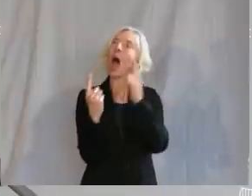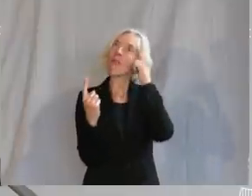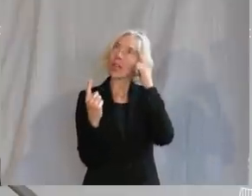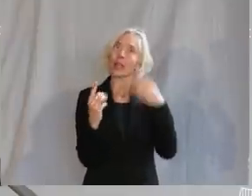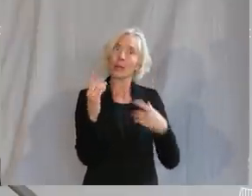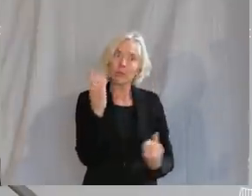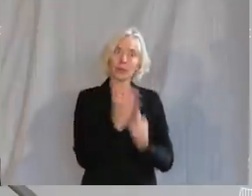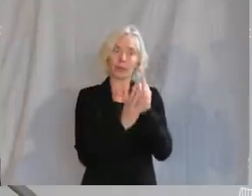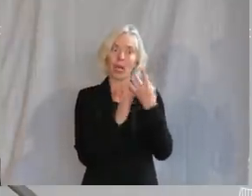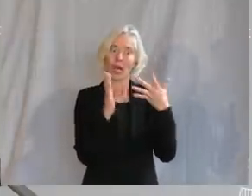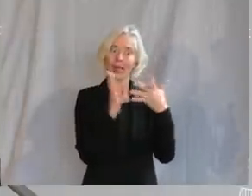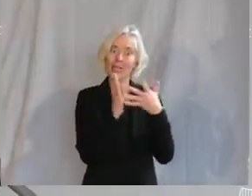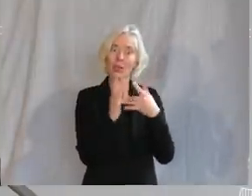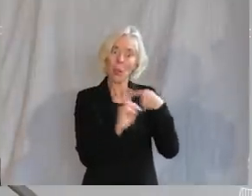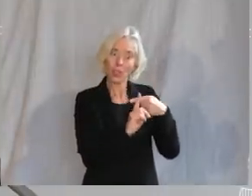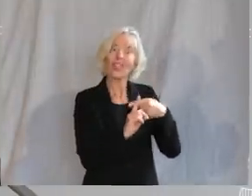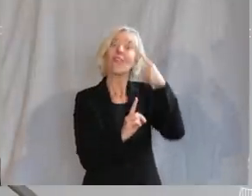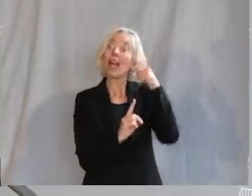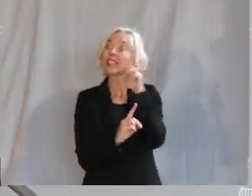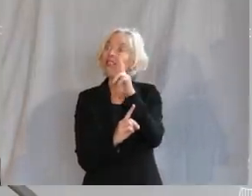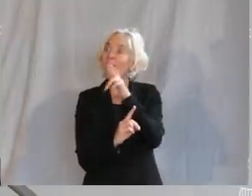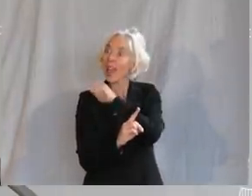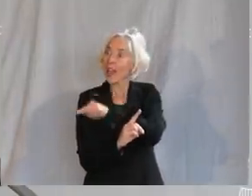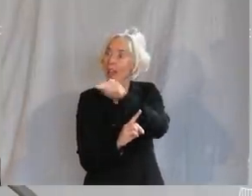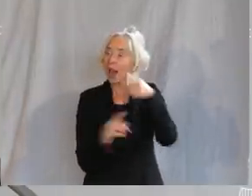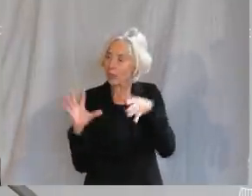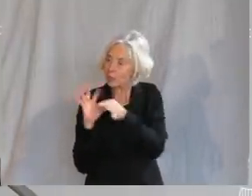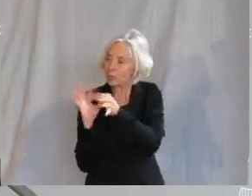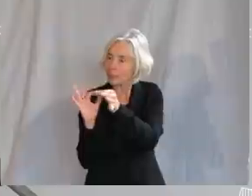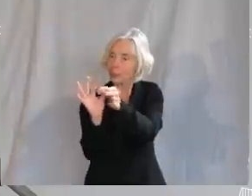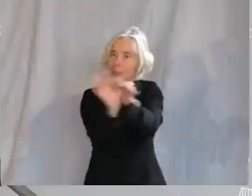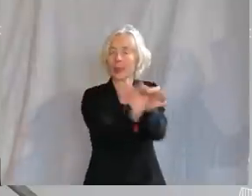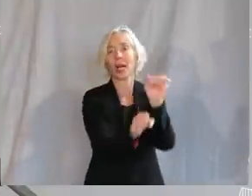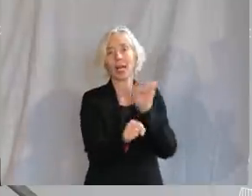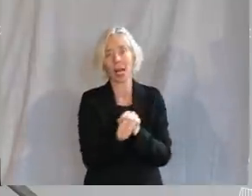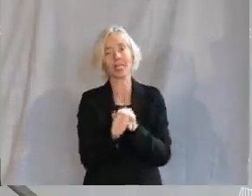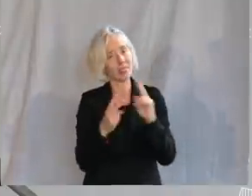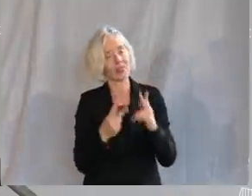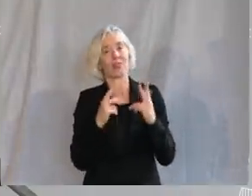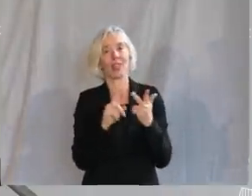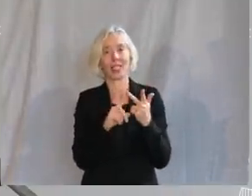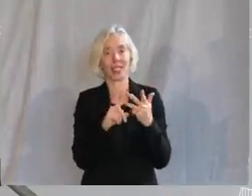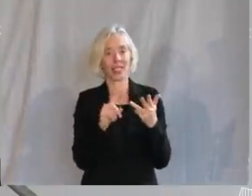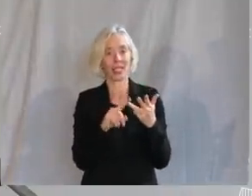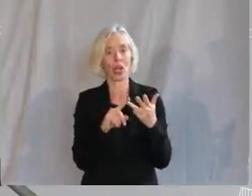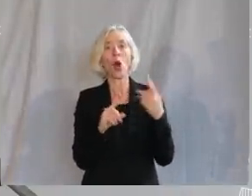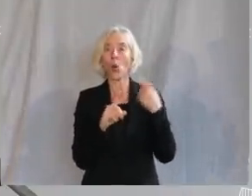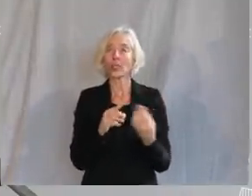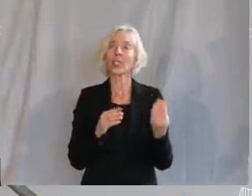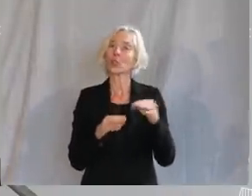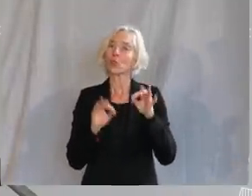vollständigen Unterbrechung der Infektionsketten auch tatsächlich stattfinden kann und dass eben zusätzlich regionale